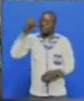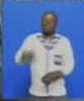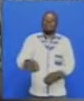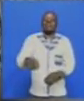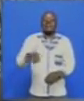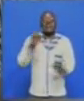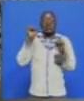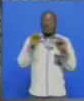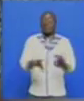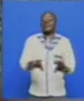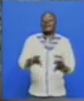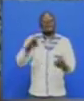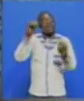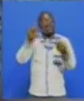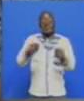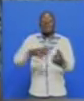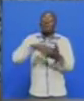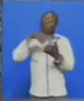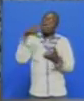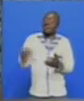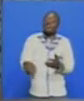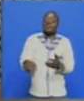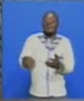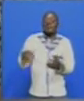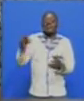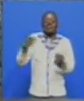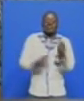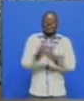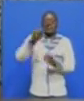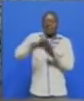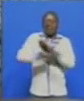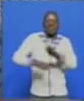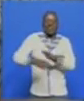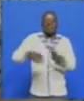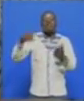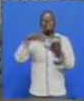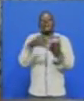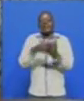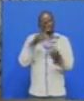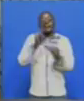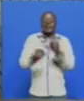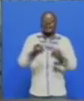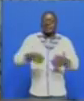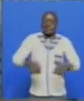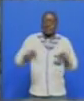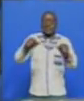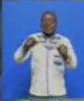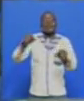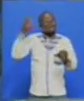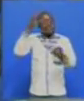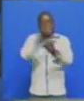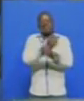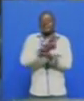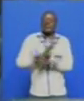lâche, ça peut retomber plus bas. Par contre, si on insiste, les acquis seront préservés.